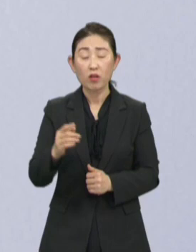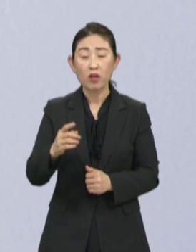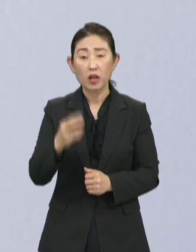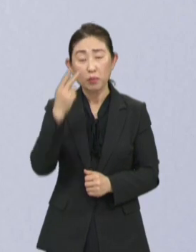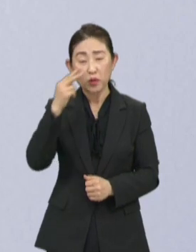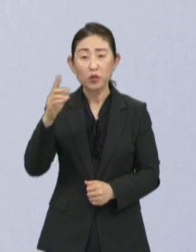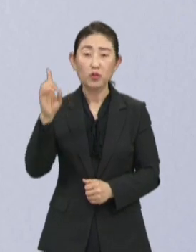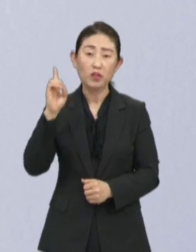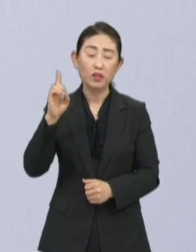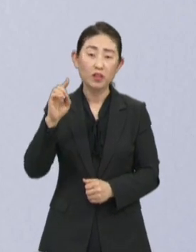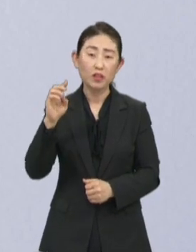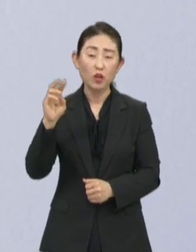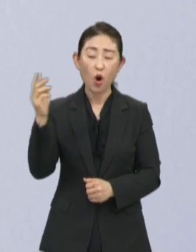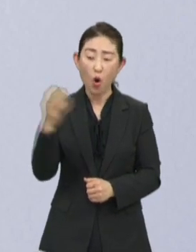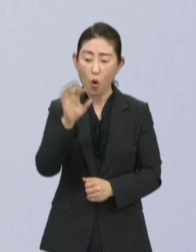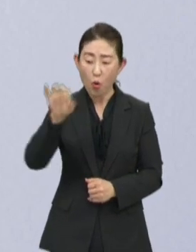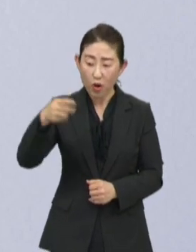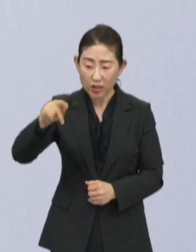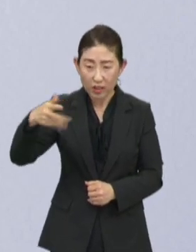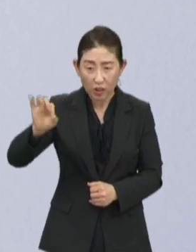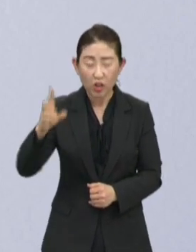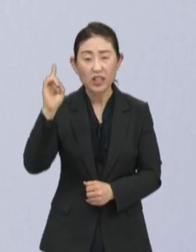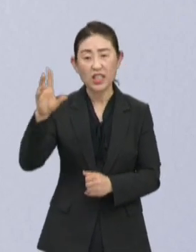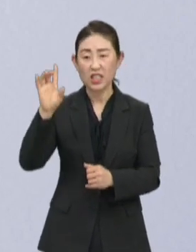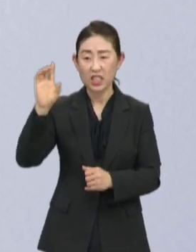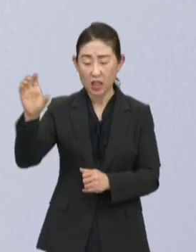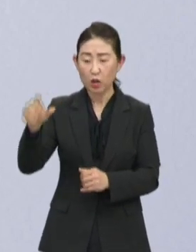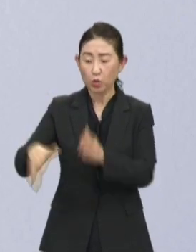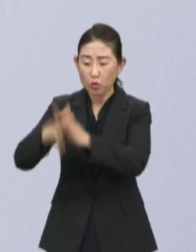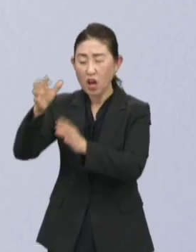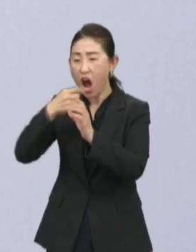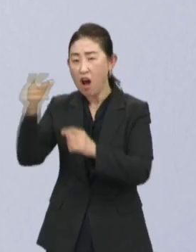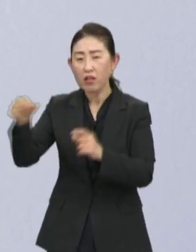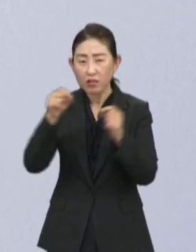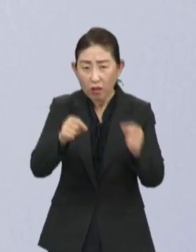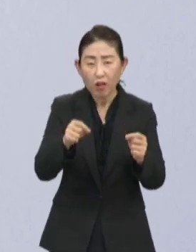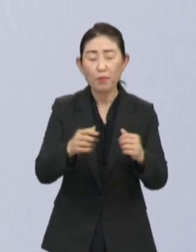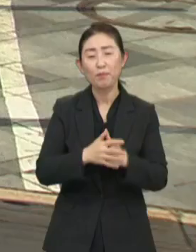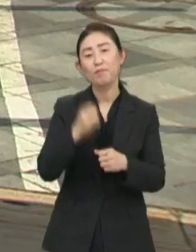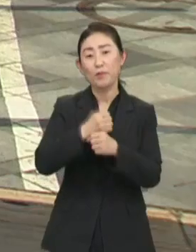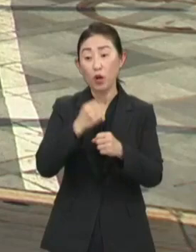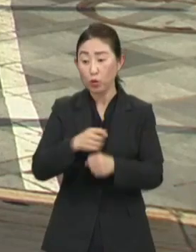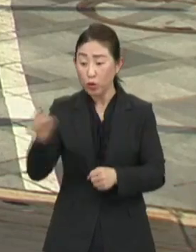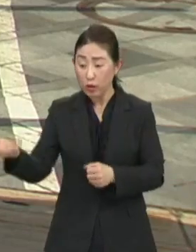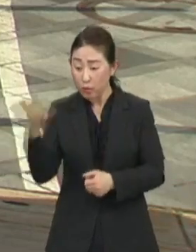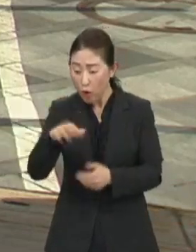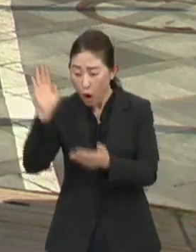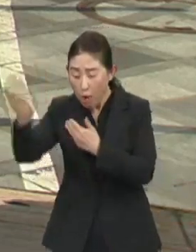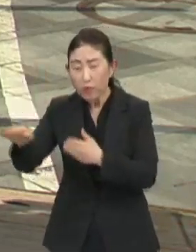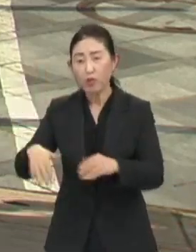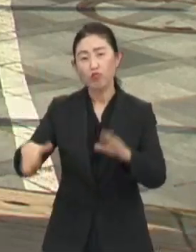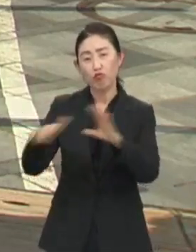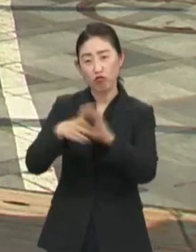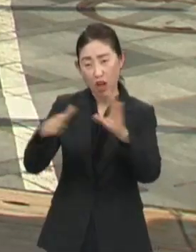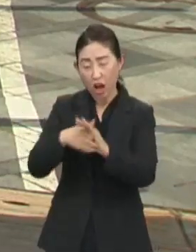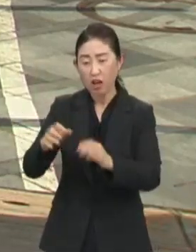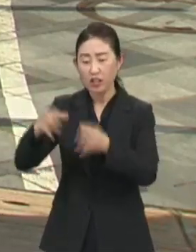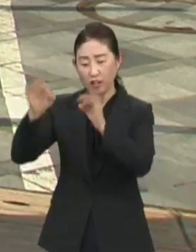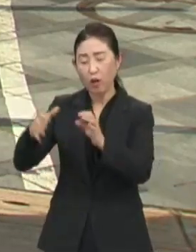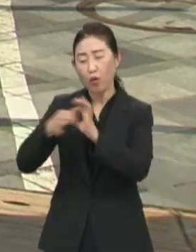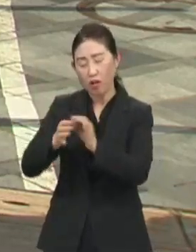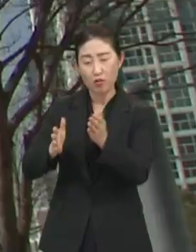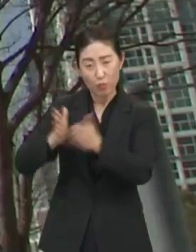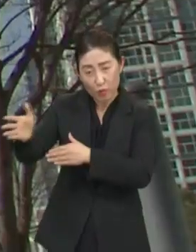부지는 규제 개혁을 통해 금융, 문화 중심의 메가시티로 개발하겠다고 밝혔습니다. 민주당 이영선 후보의 공천